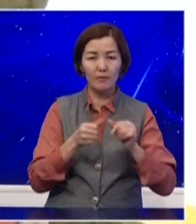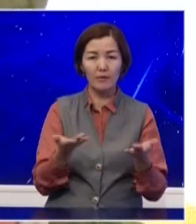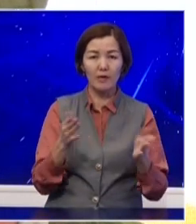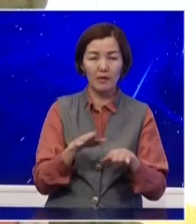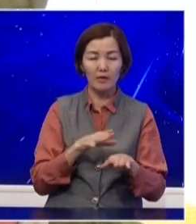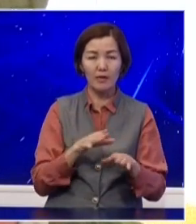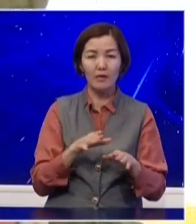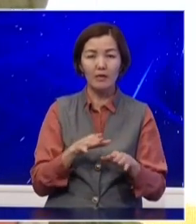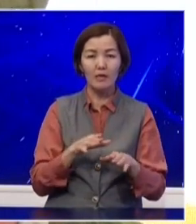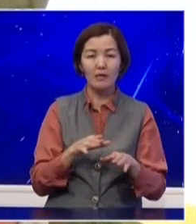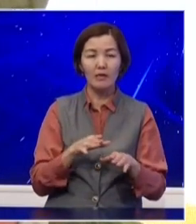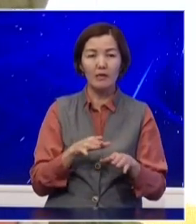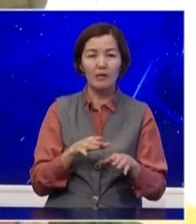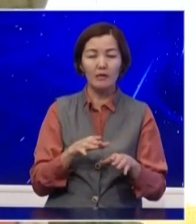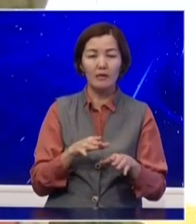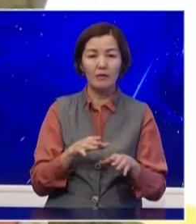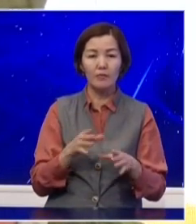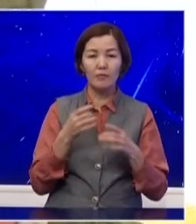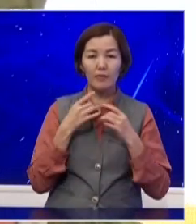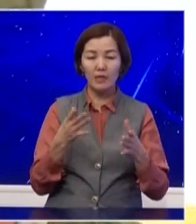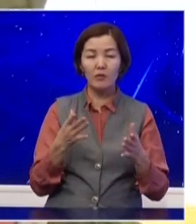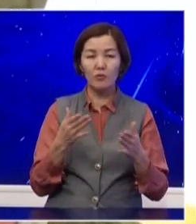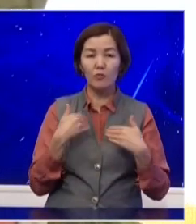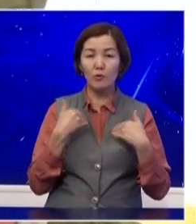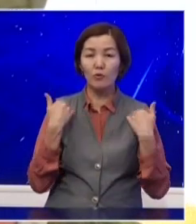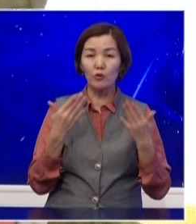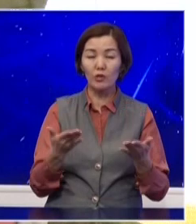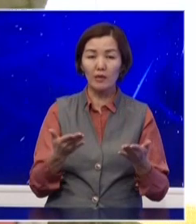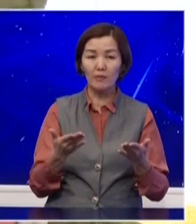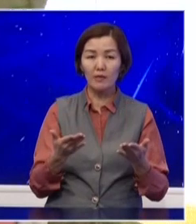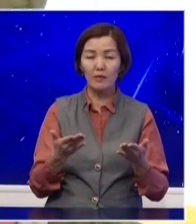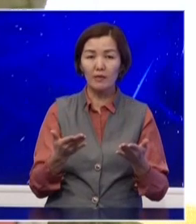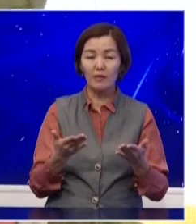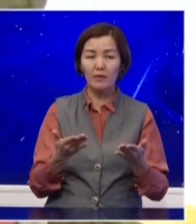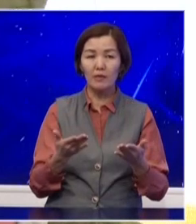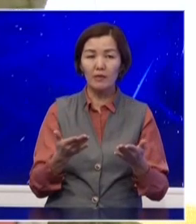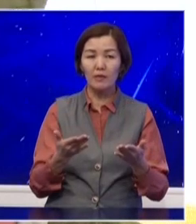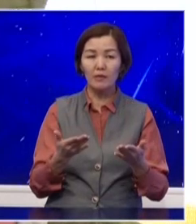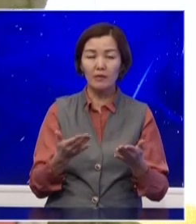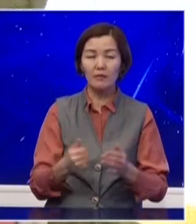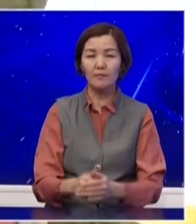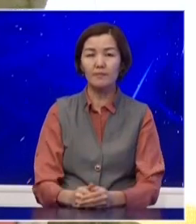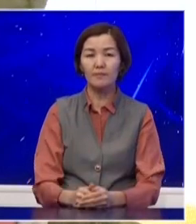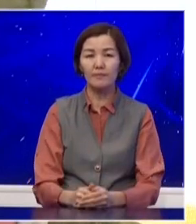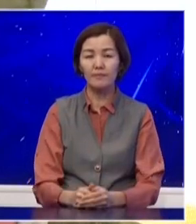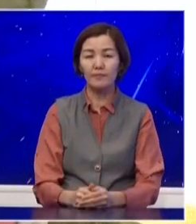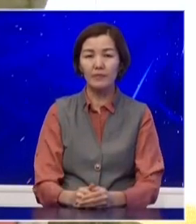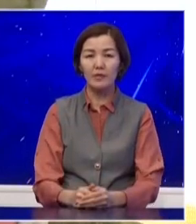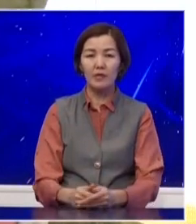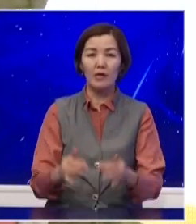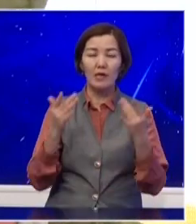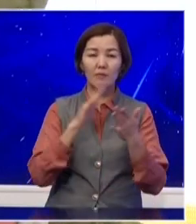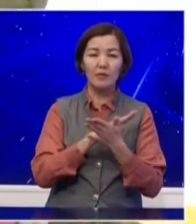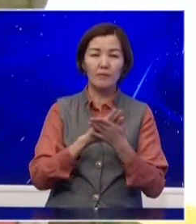береді. Баршаңызға Жамбыл атамыздың жасын берсін, аруа қолдап, қоршап жүрсін. Аспанымыз ашық,